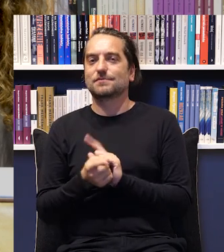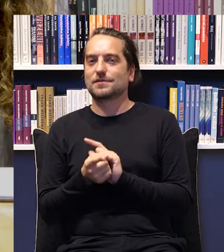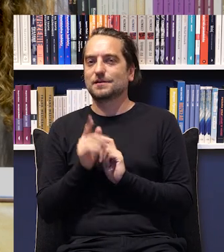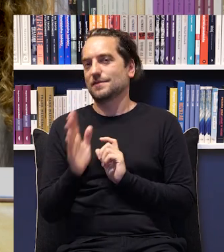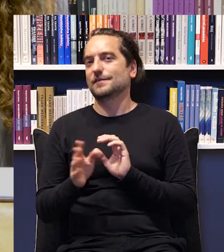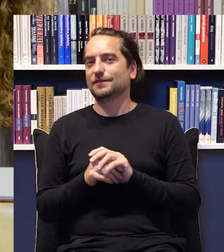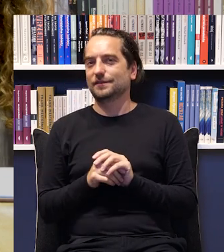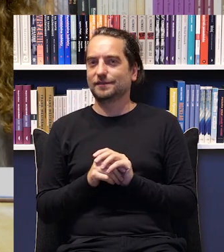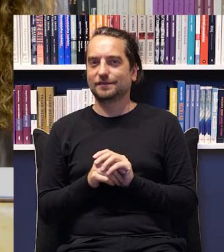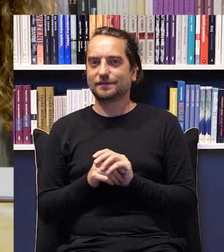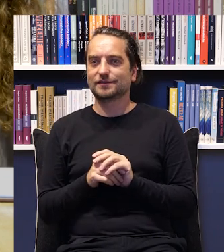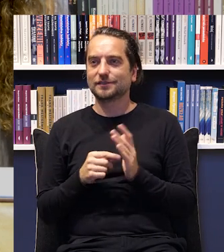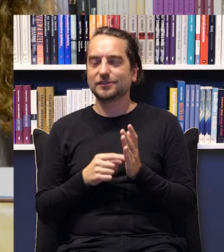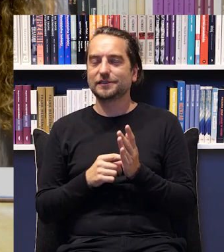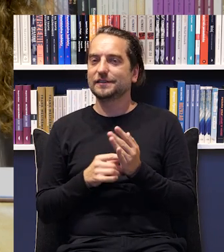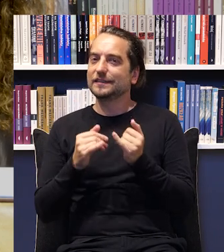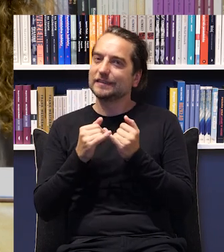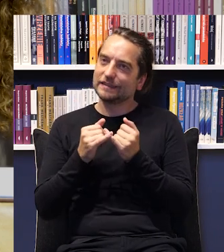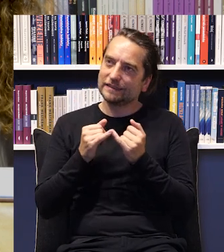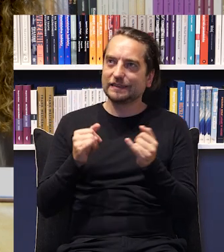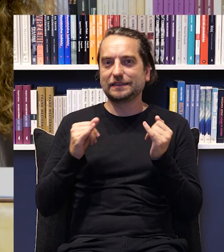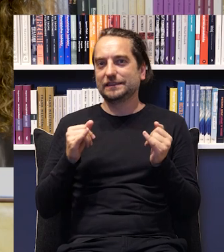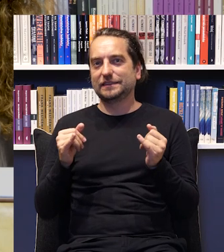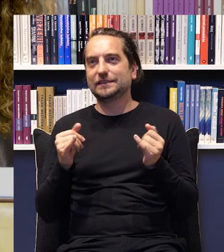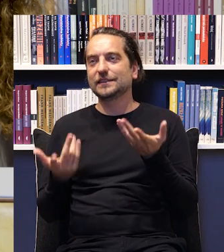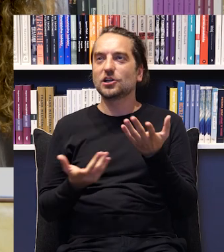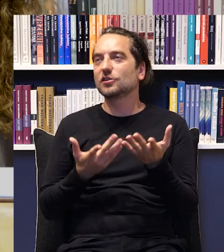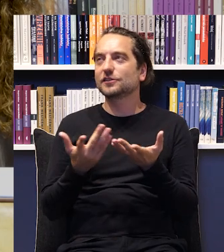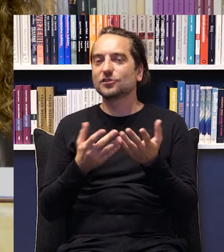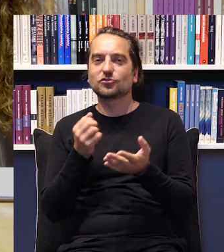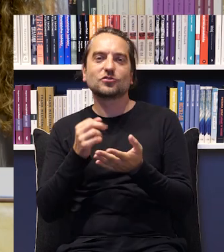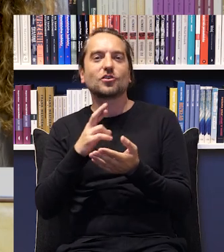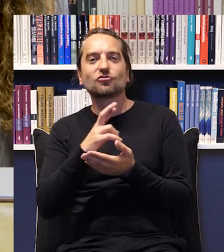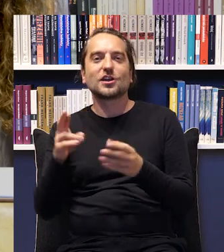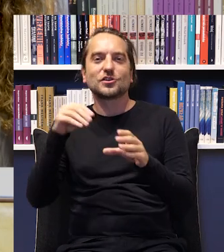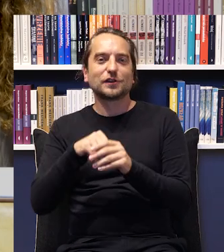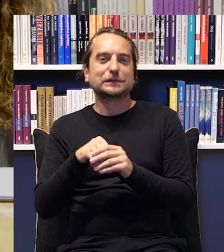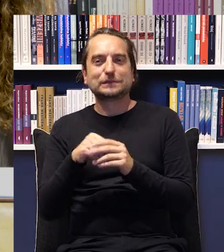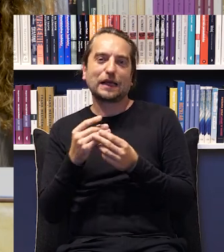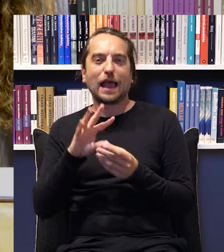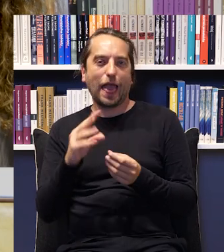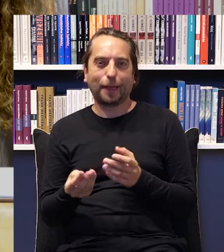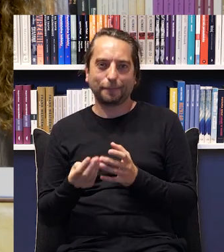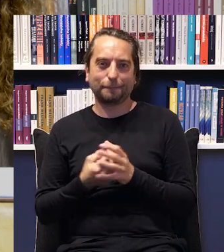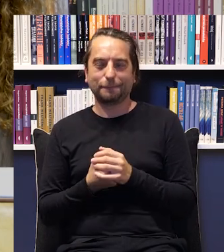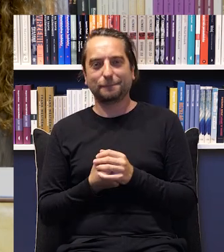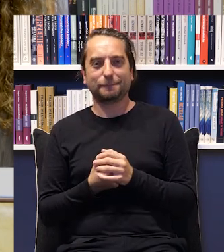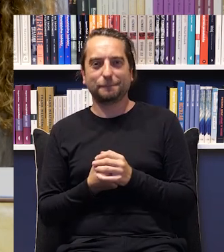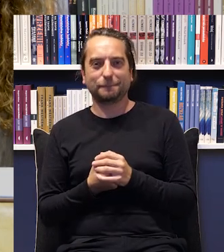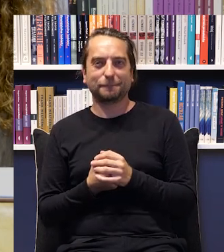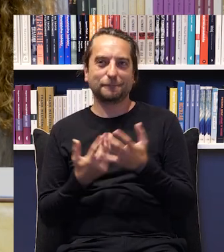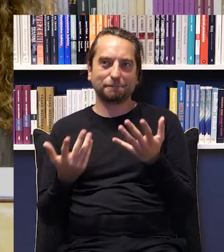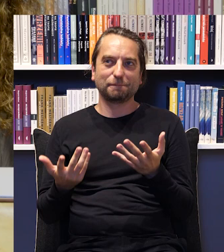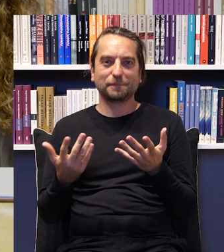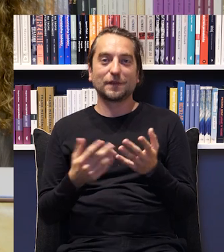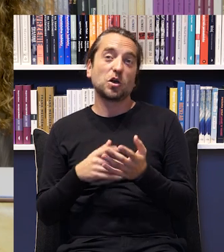tutaj pofrunąć i porobić sobie mnóstwo różnych dziwnych rzeczy, które by pewnie w bardziej, że tak powiem, czy nie